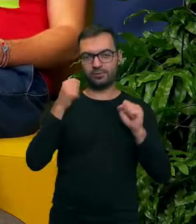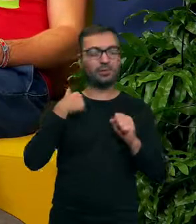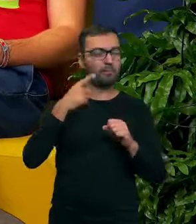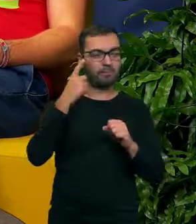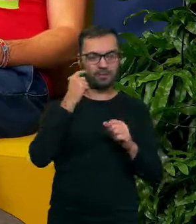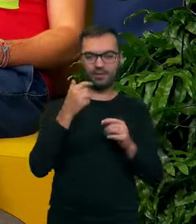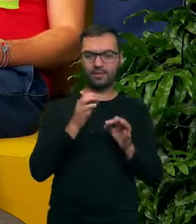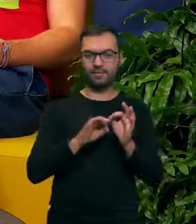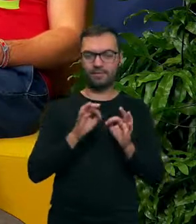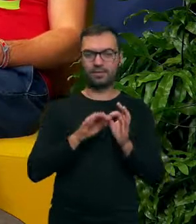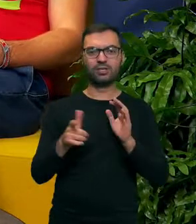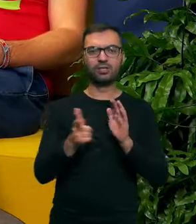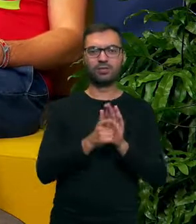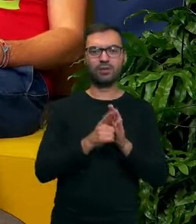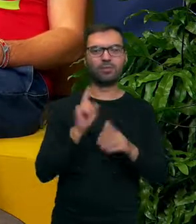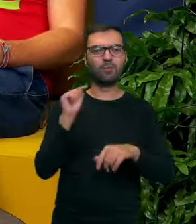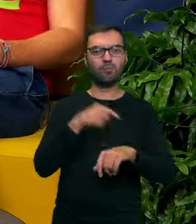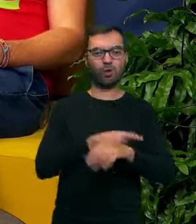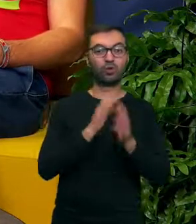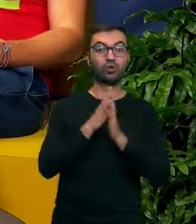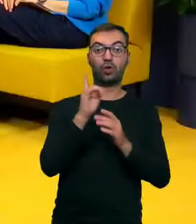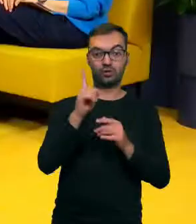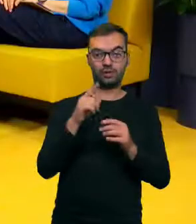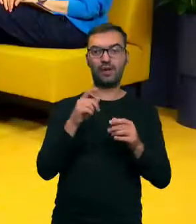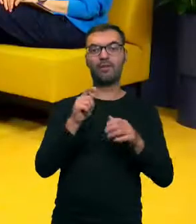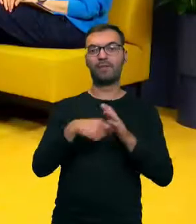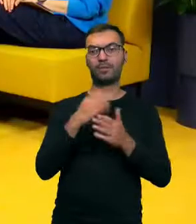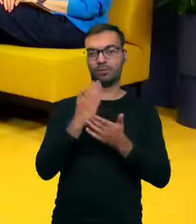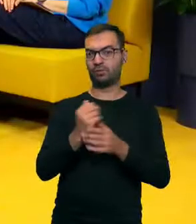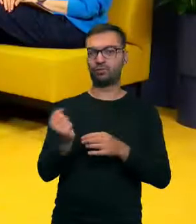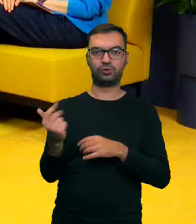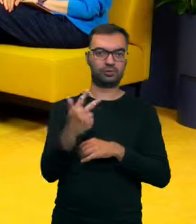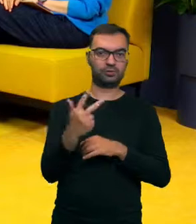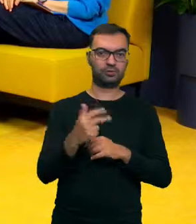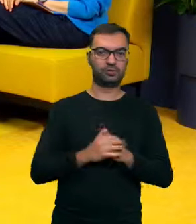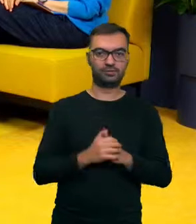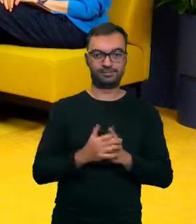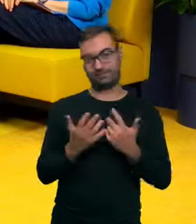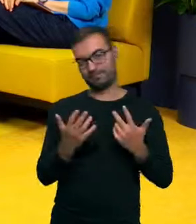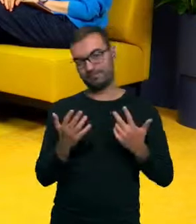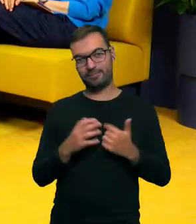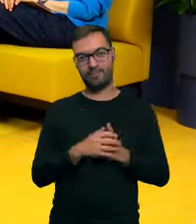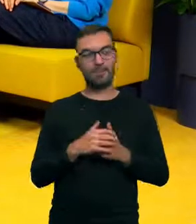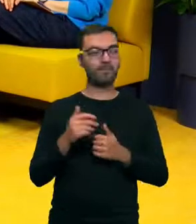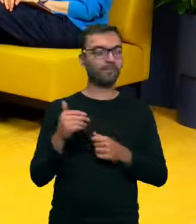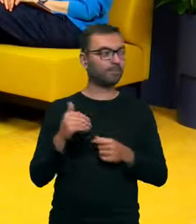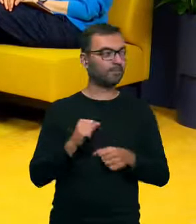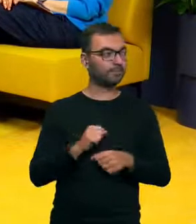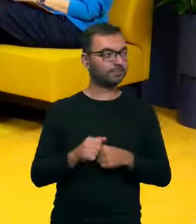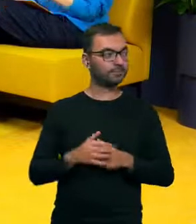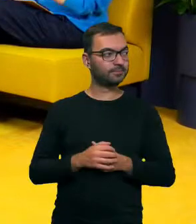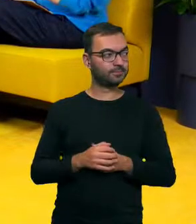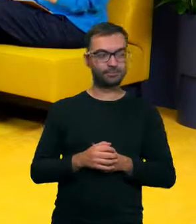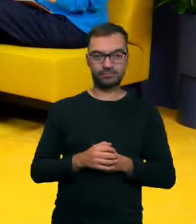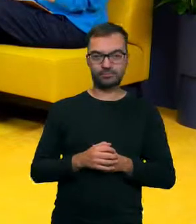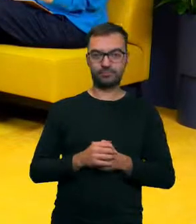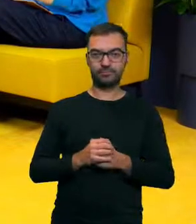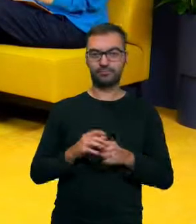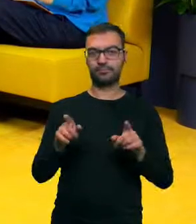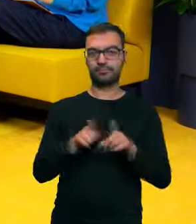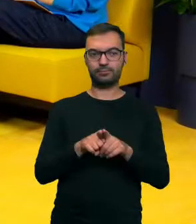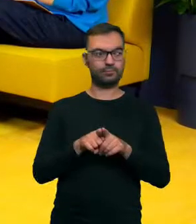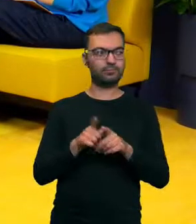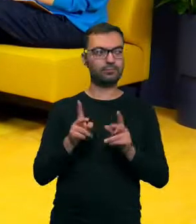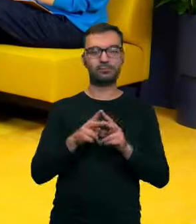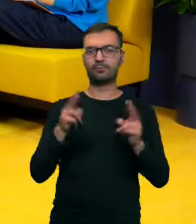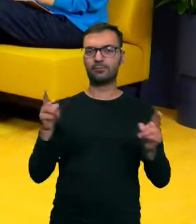że ja naliczyłem 17 prokuratorów w książce, a w filmie, jest tylko trzech. Mogło być... Tak, no bo też są dwa